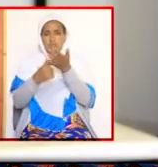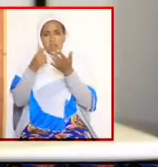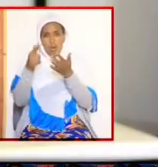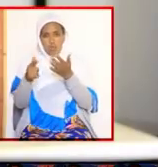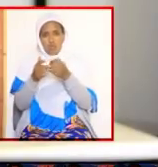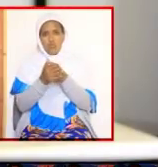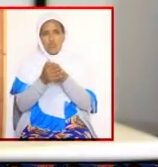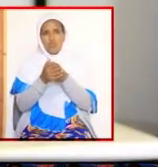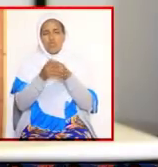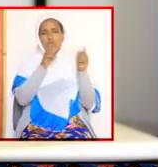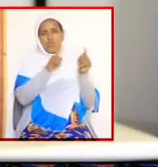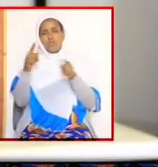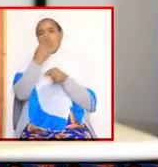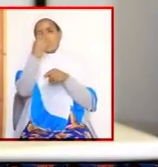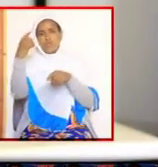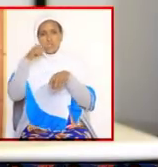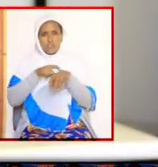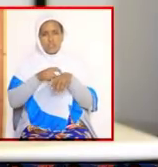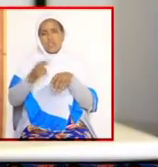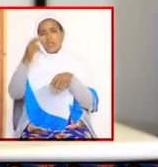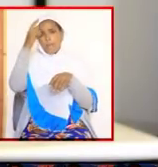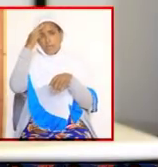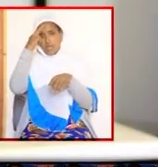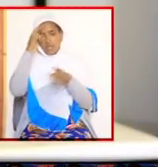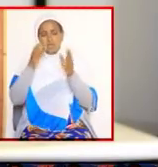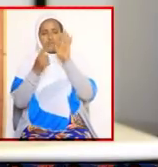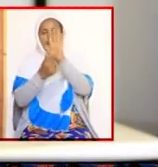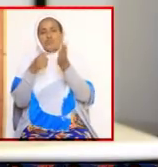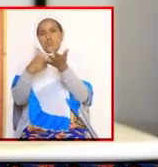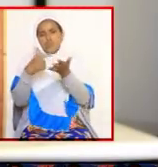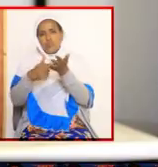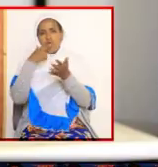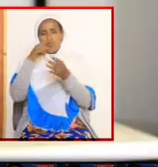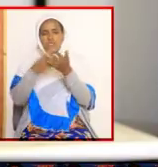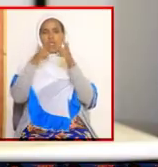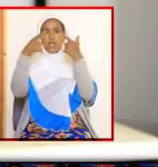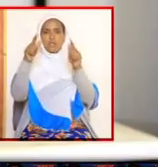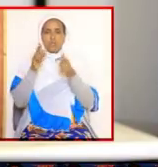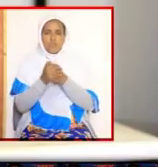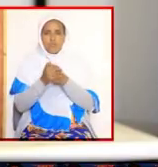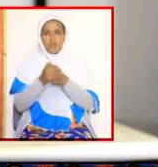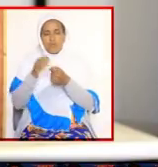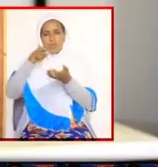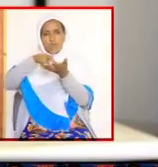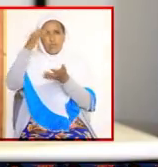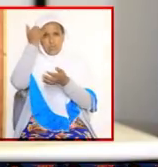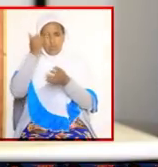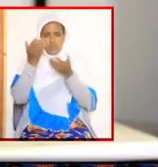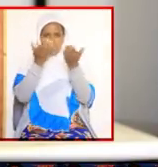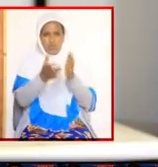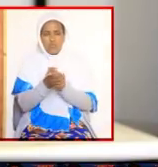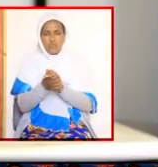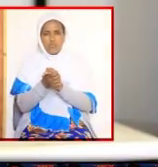ያው እንደው አንዳንድ ጊዜ ለምክንያትነት የሚጠቅሱትም አለ። በዚህ አጋጣሚ ማንሳት እፈልጋለሁ።